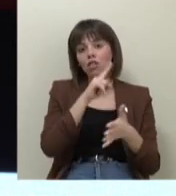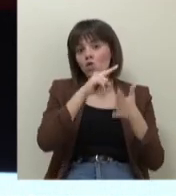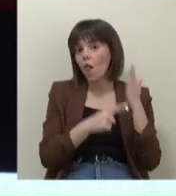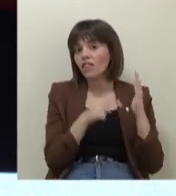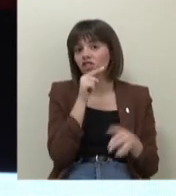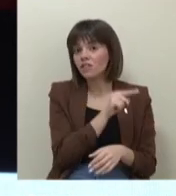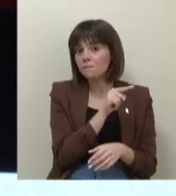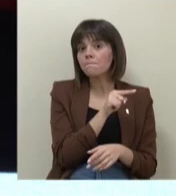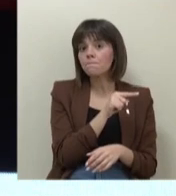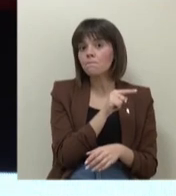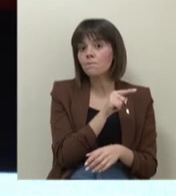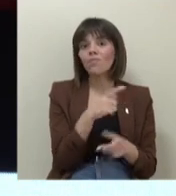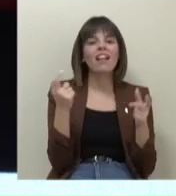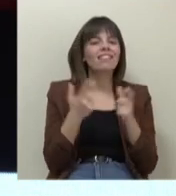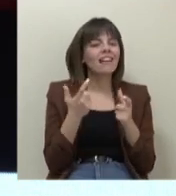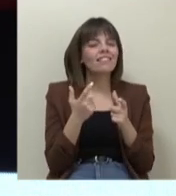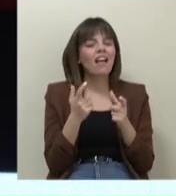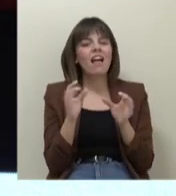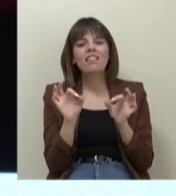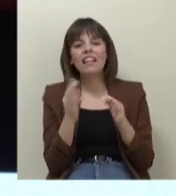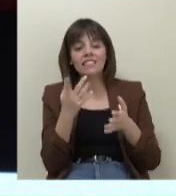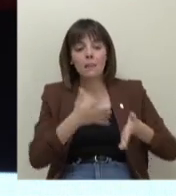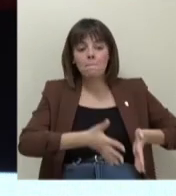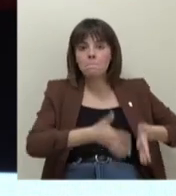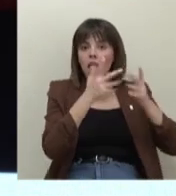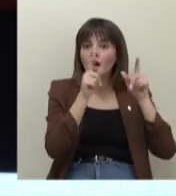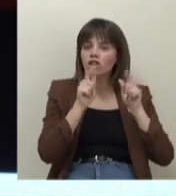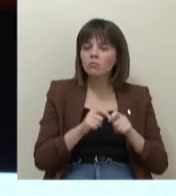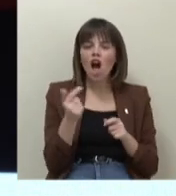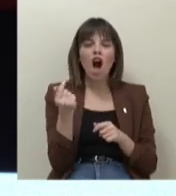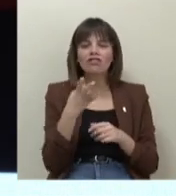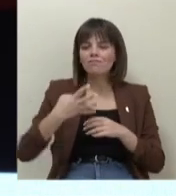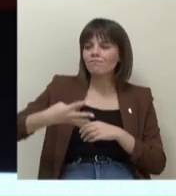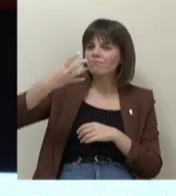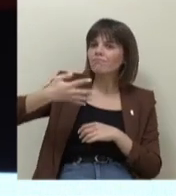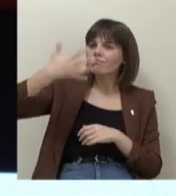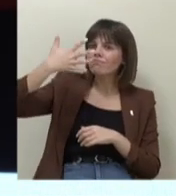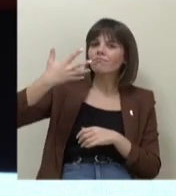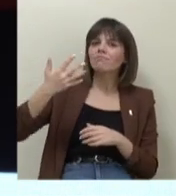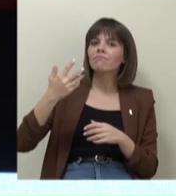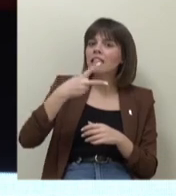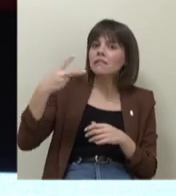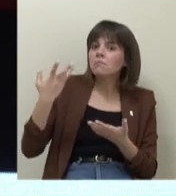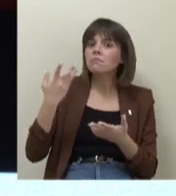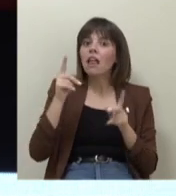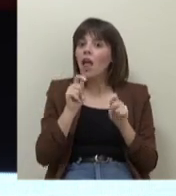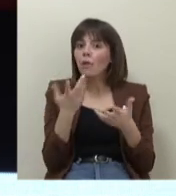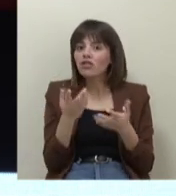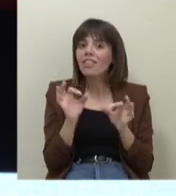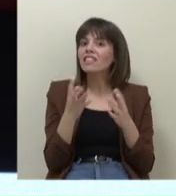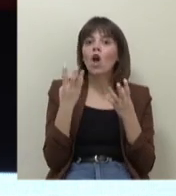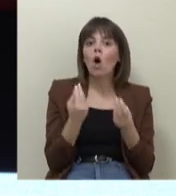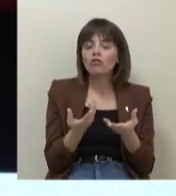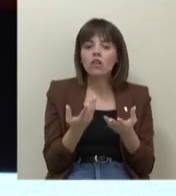yönetici nerede ne kadar bir bina yapacağını, kaç katlı bina yapacağını, hangi